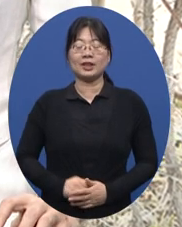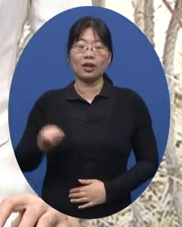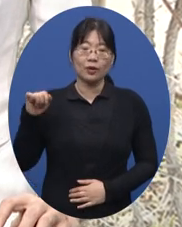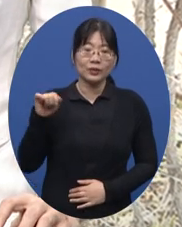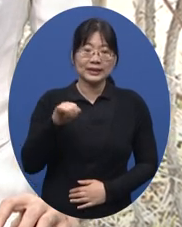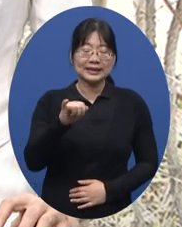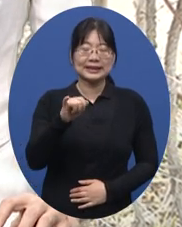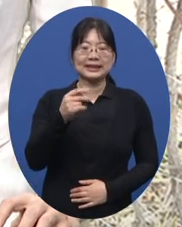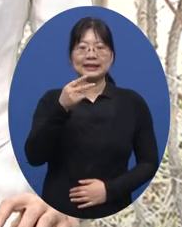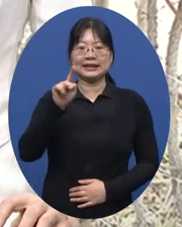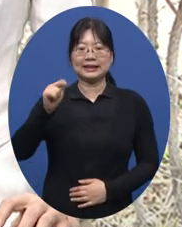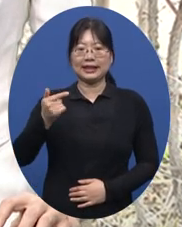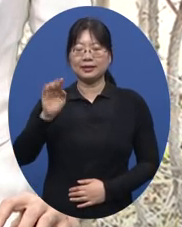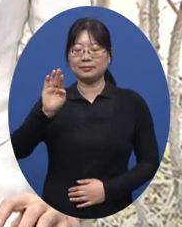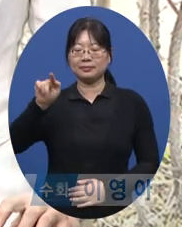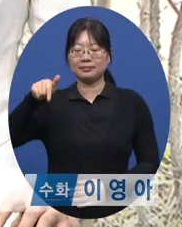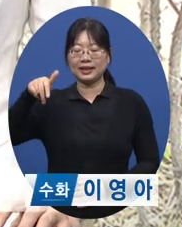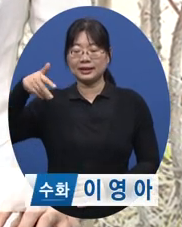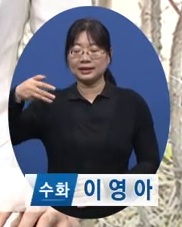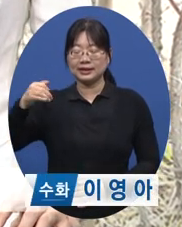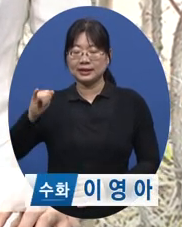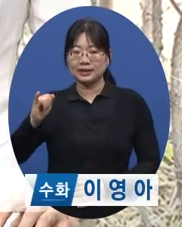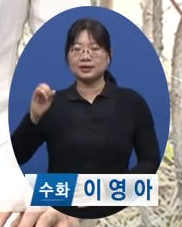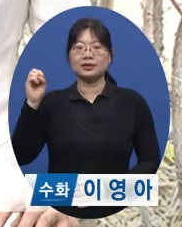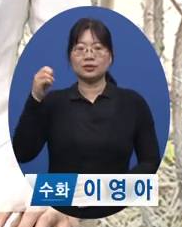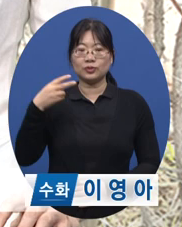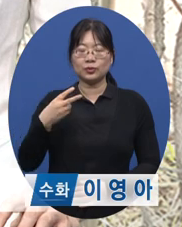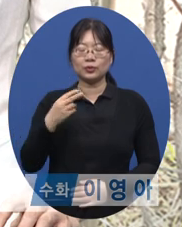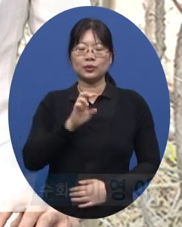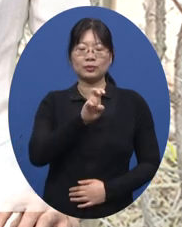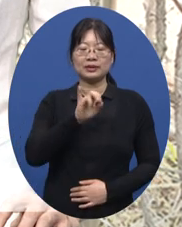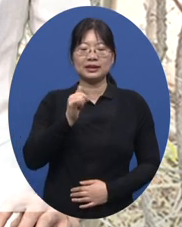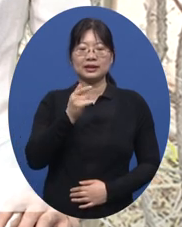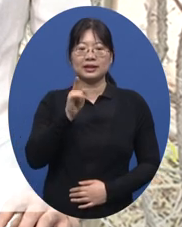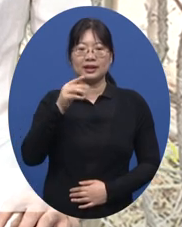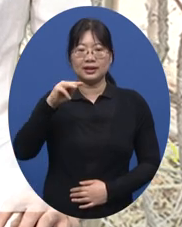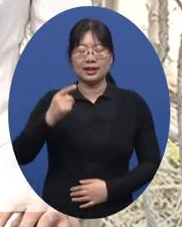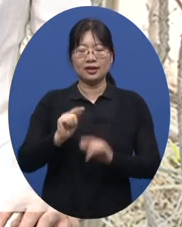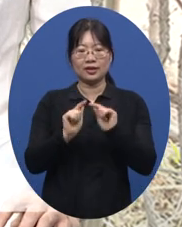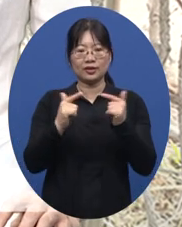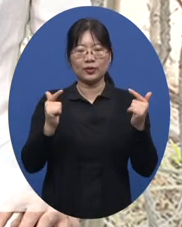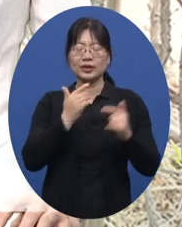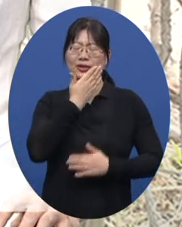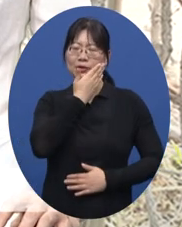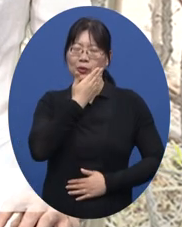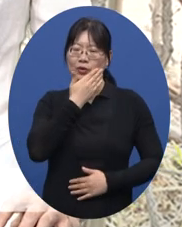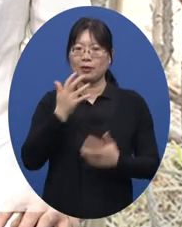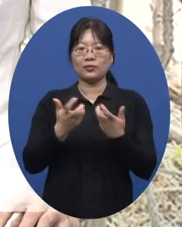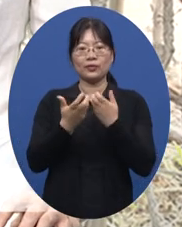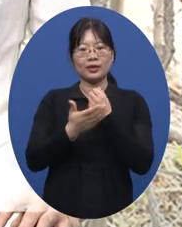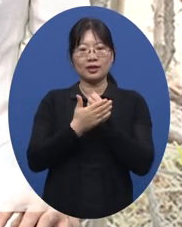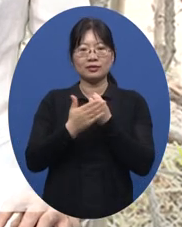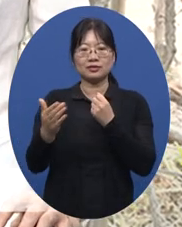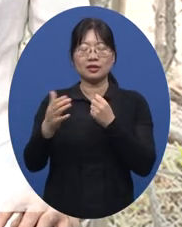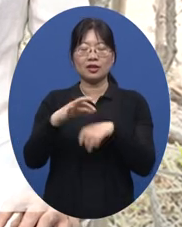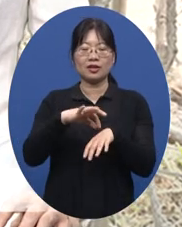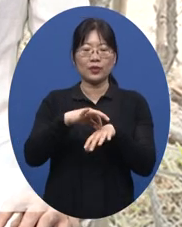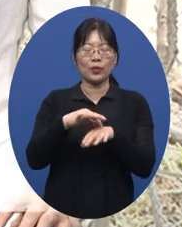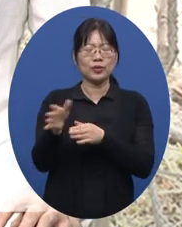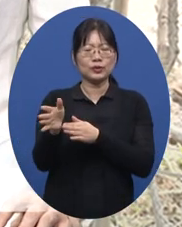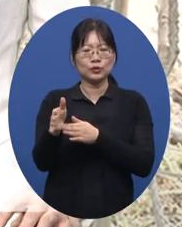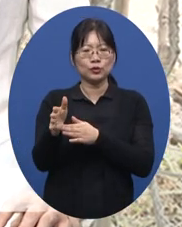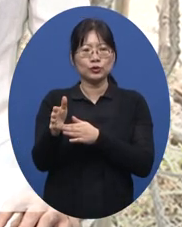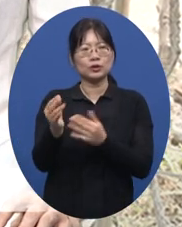곤충은 단백질은 물론 비타민과 미네랄 등의 영양소가 풍부해 생선이나 육류와 비교해도 손색없을 정도라고